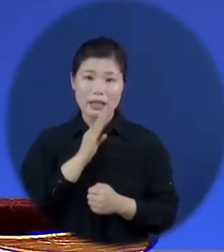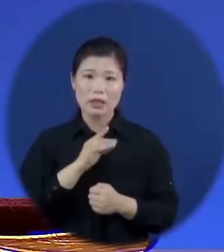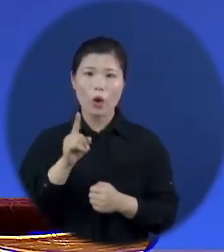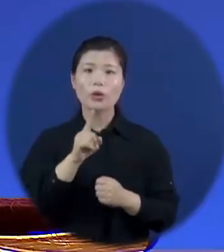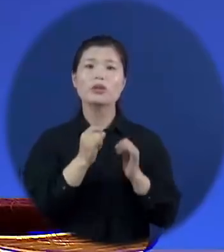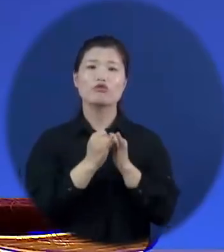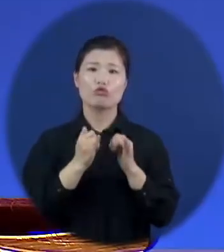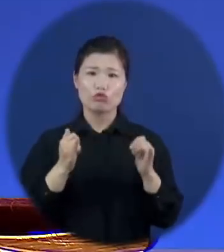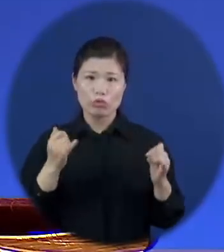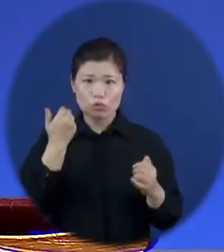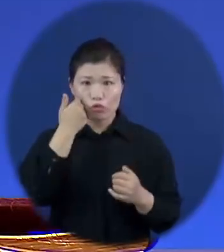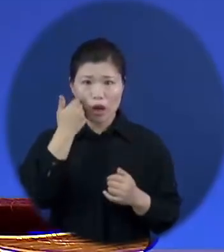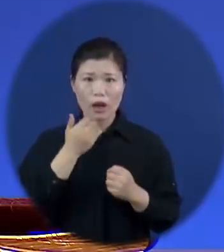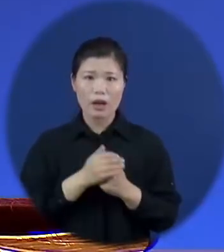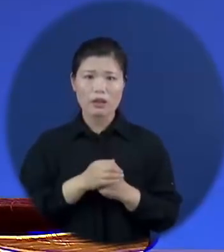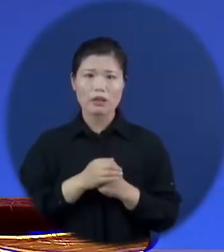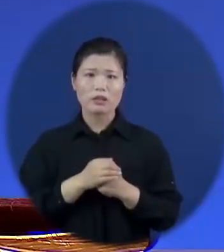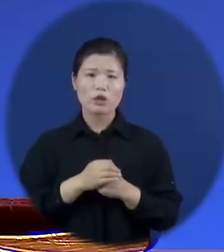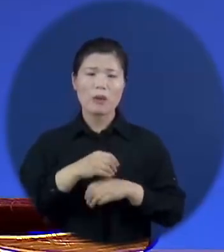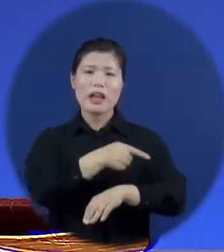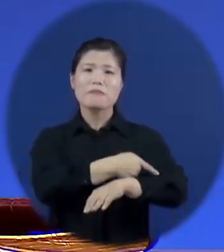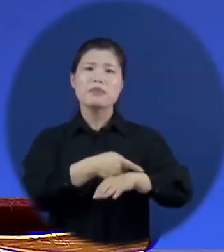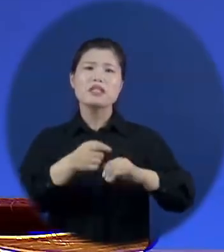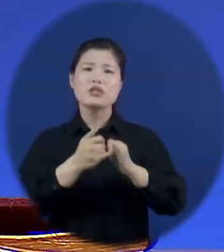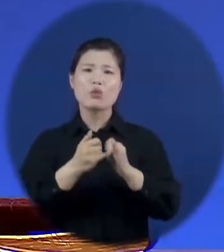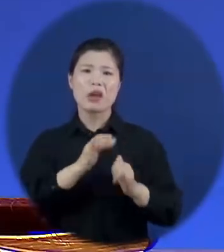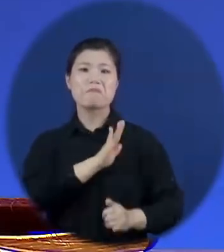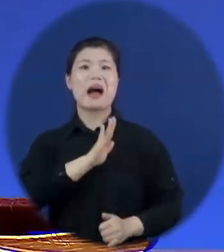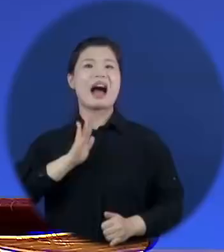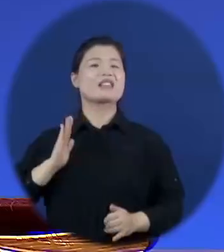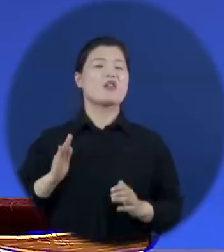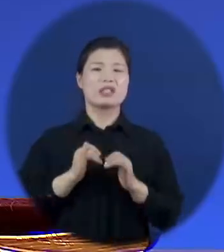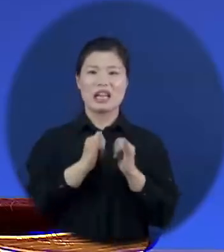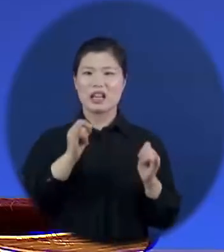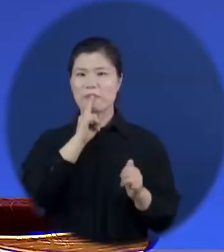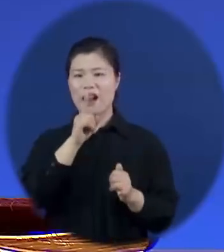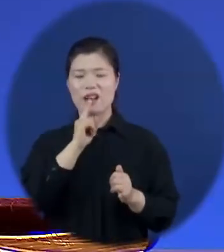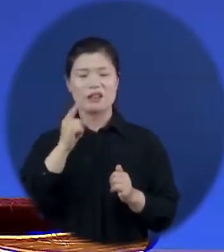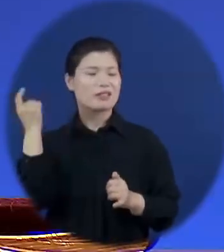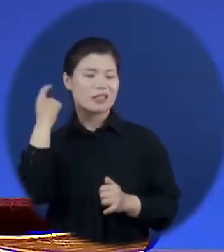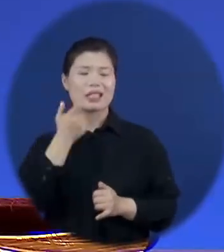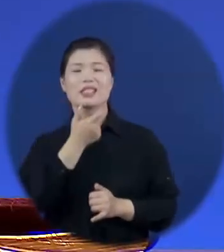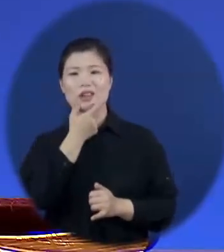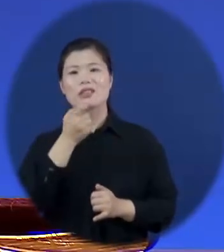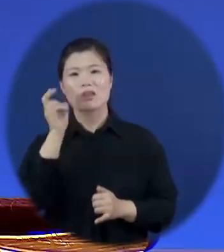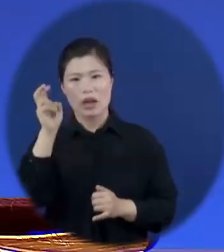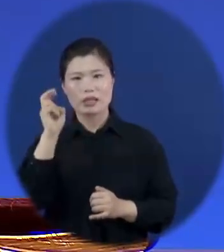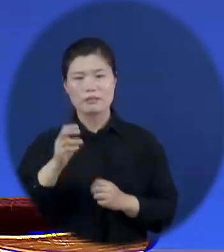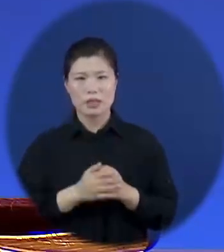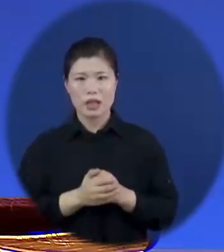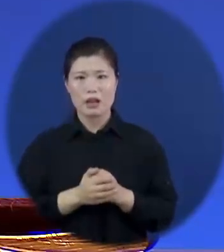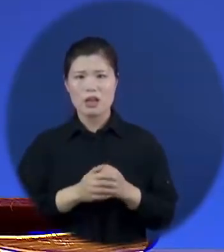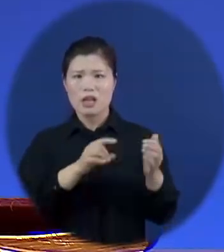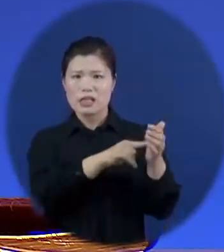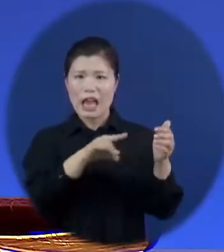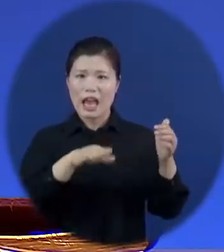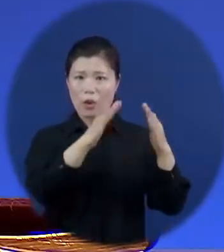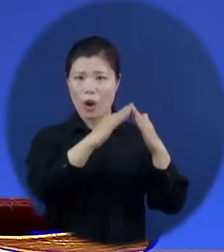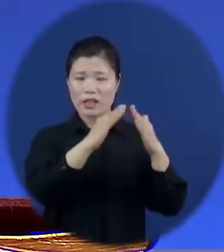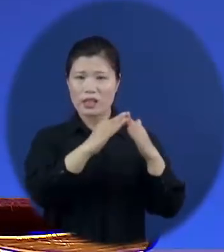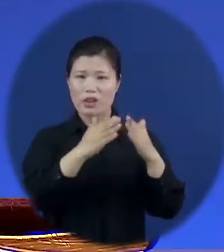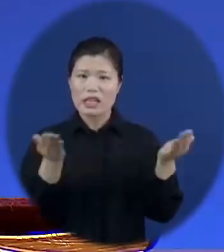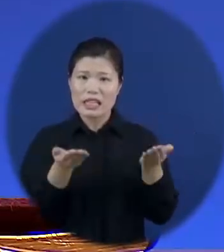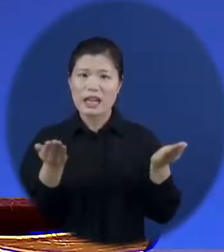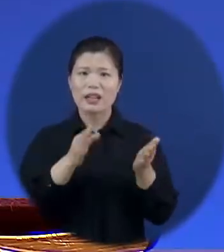사실 어느 누가 민족 반역자라는 소리를 듣고 싶겠습니까? 그도 유대인이었기에 그가 세간 군무를 시작할